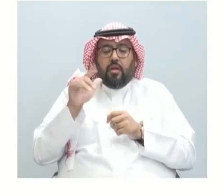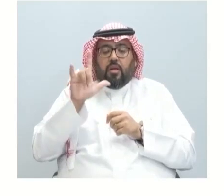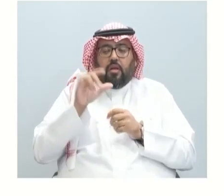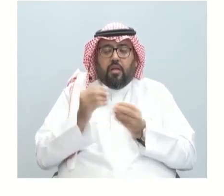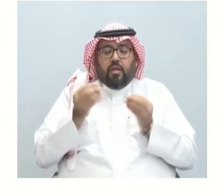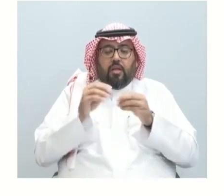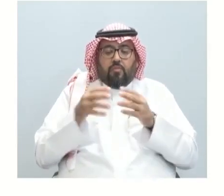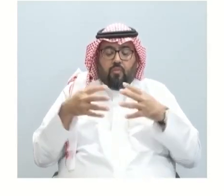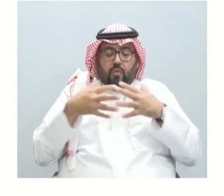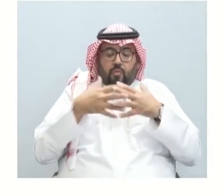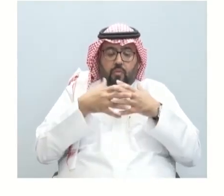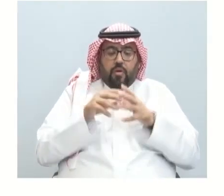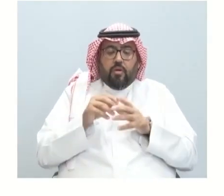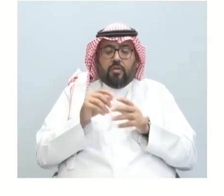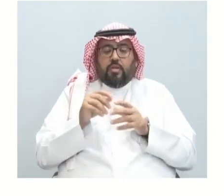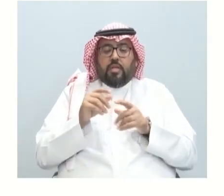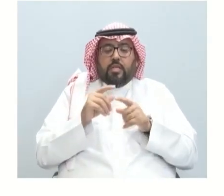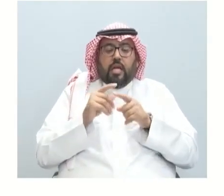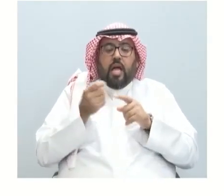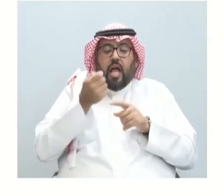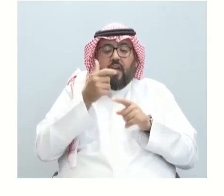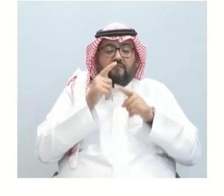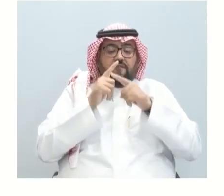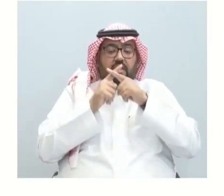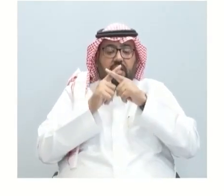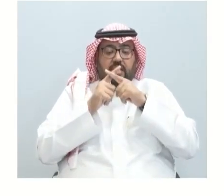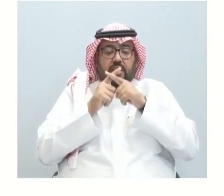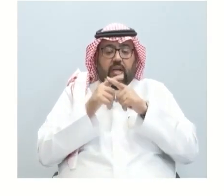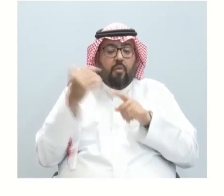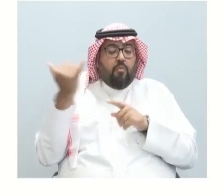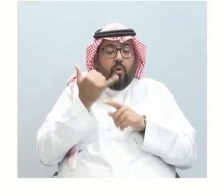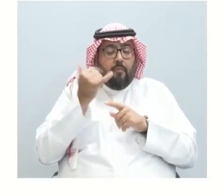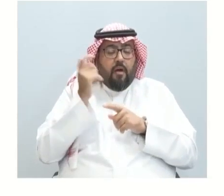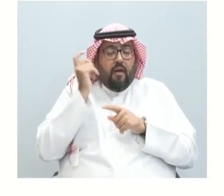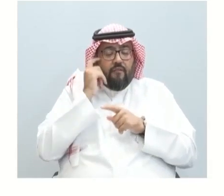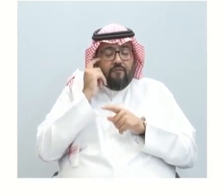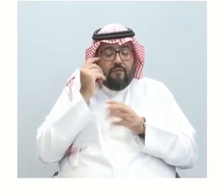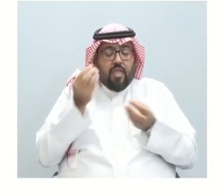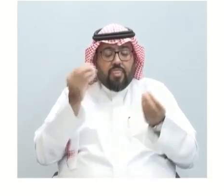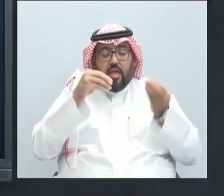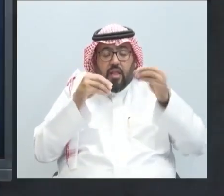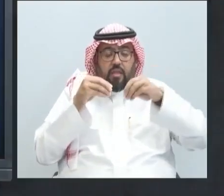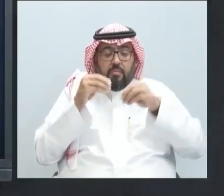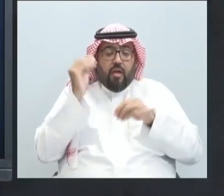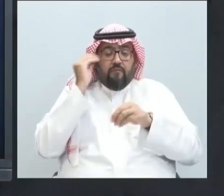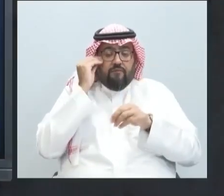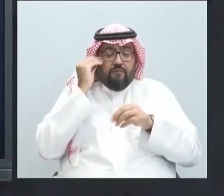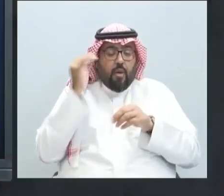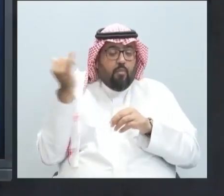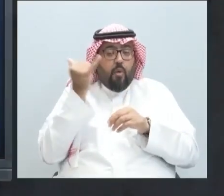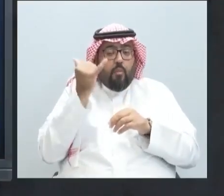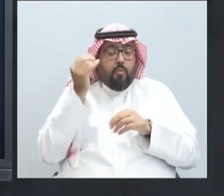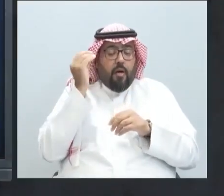الى كروموسومات في صوره حرف اكس قبل قليل ذكرت لكم من المهم جدا نتعرف على على هذه التراكيب من المهم جدا ان